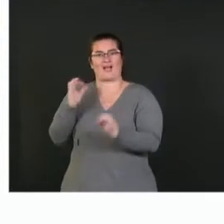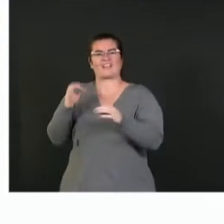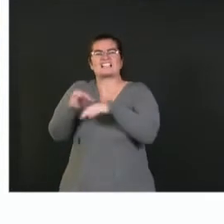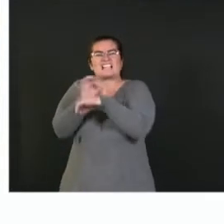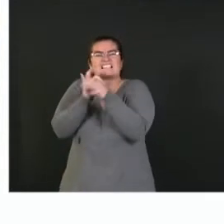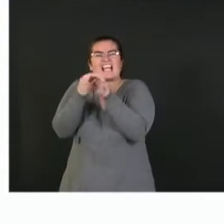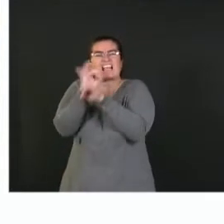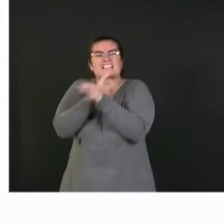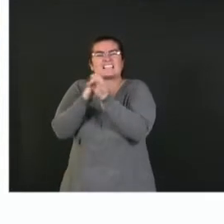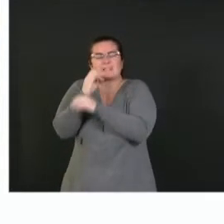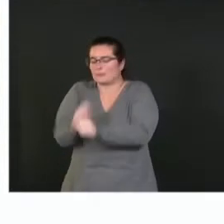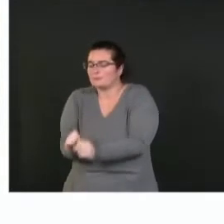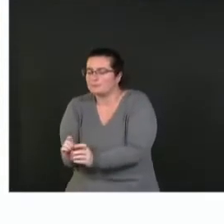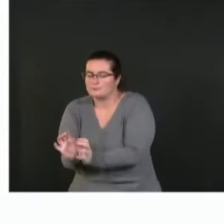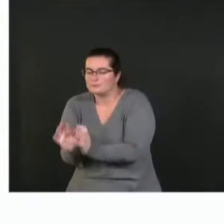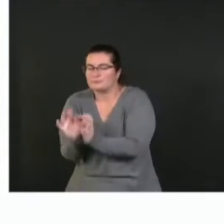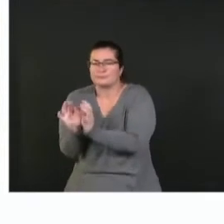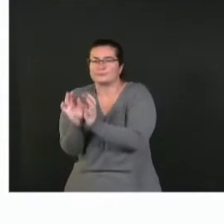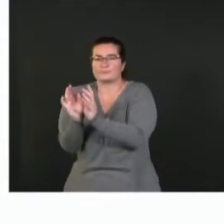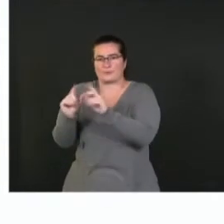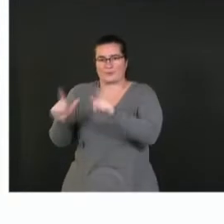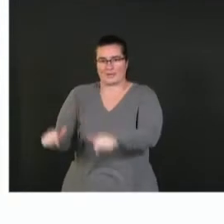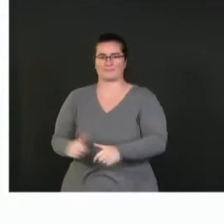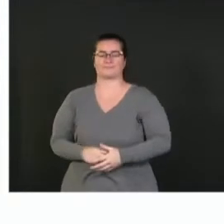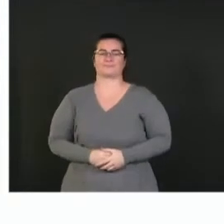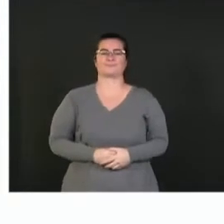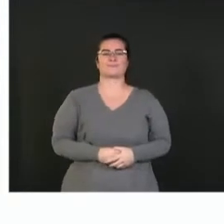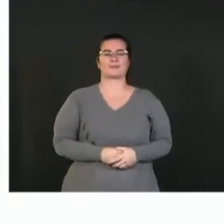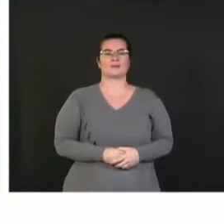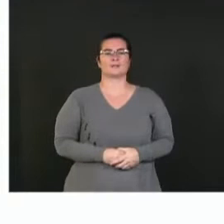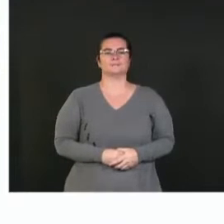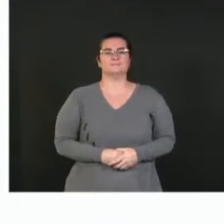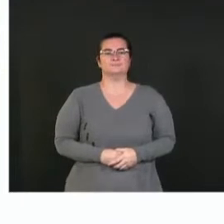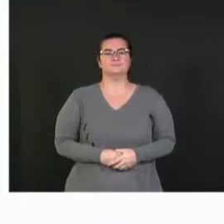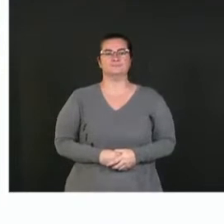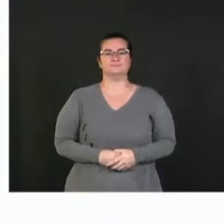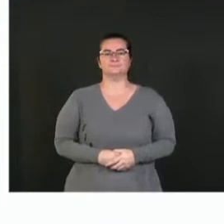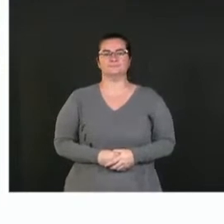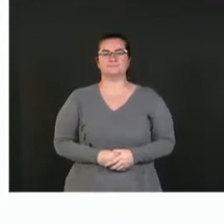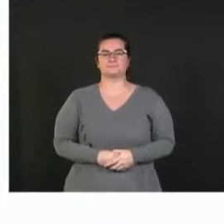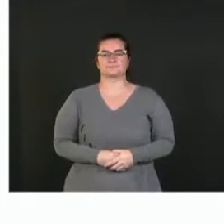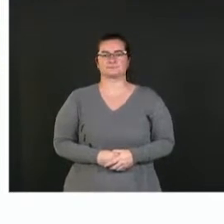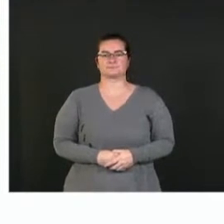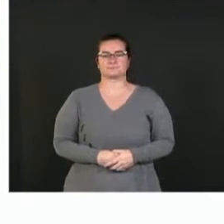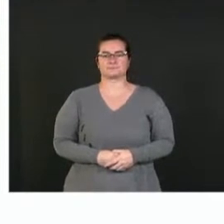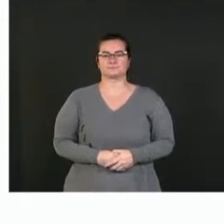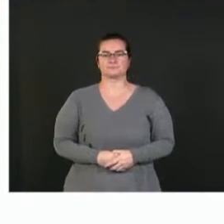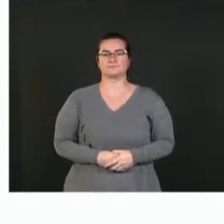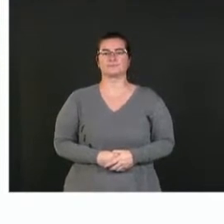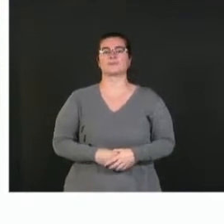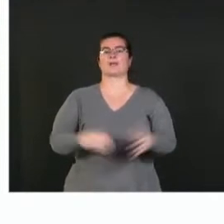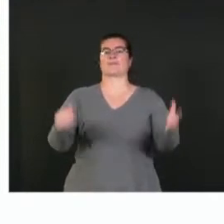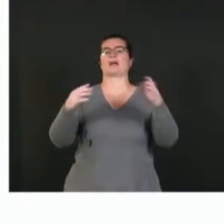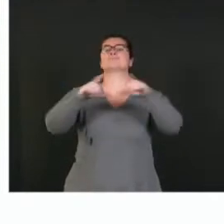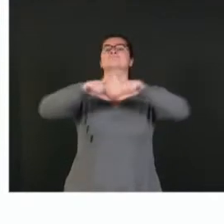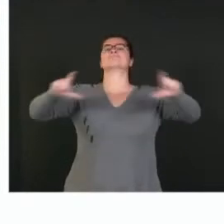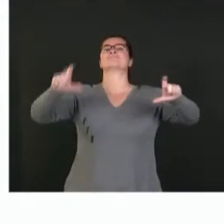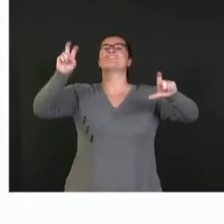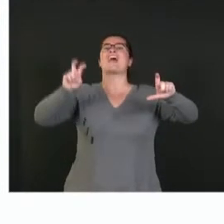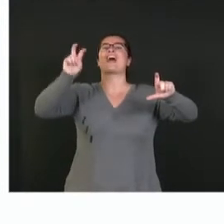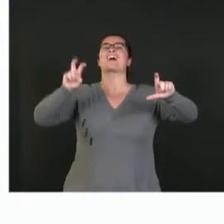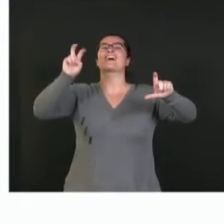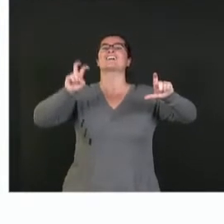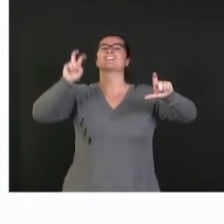mieux. Et si vous avancez à nouveau sur la diapo, vous voyez que l'image au milieu en bas, Champs des Bruyères, c'est un